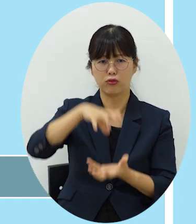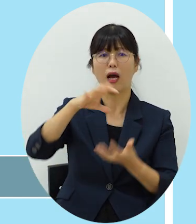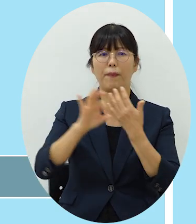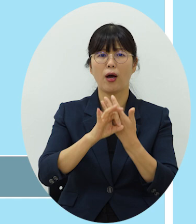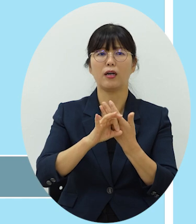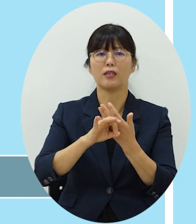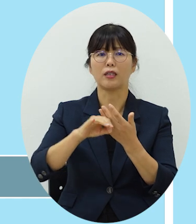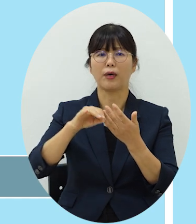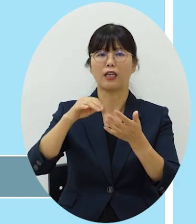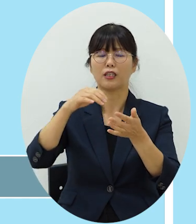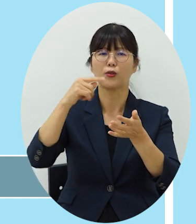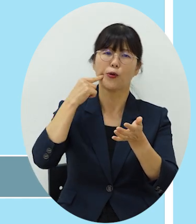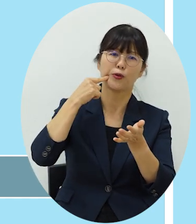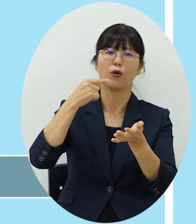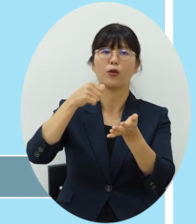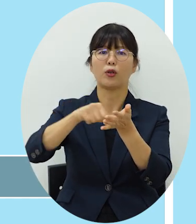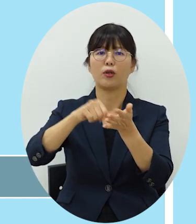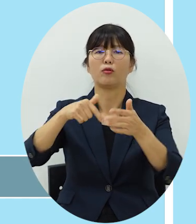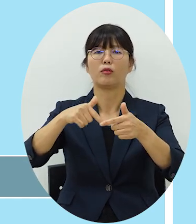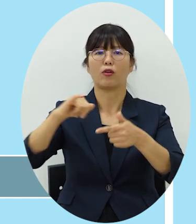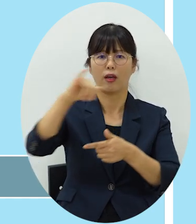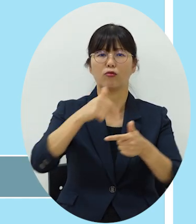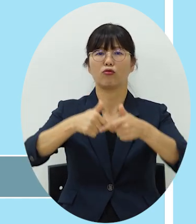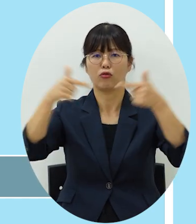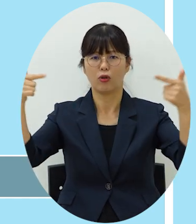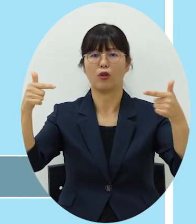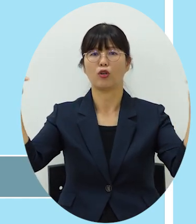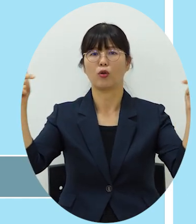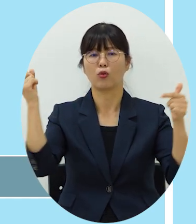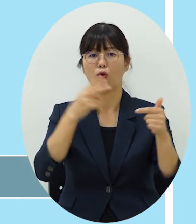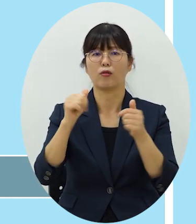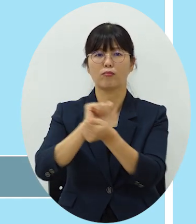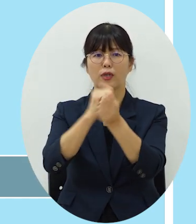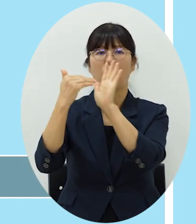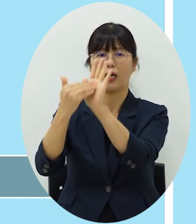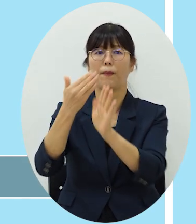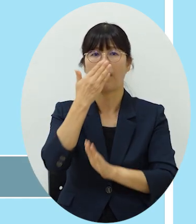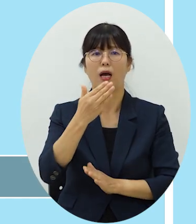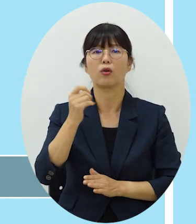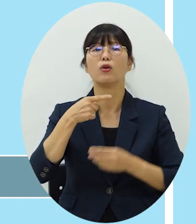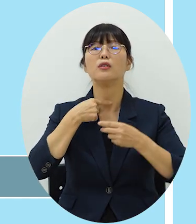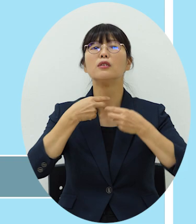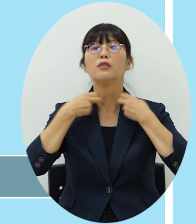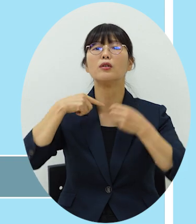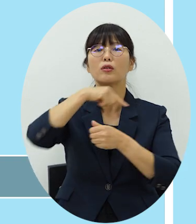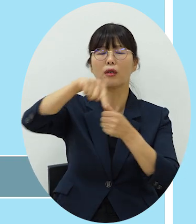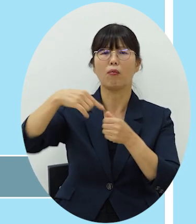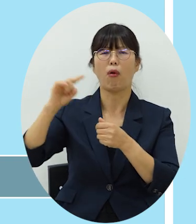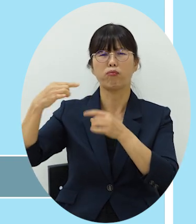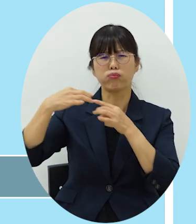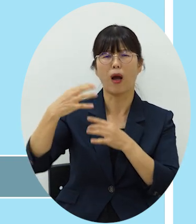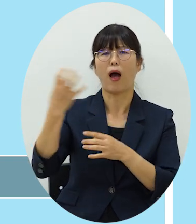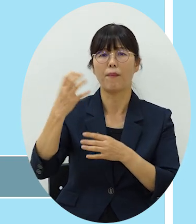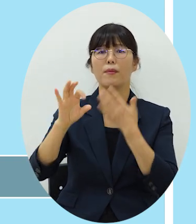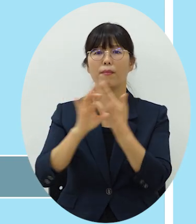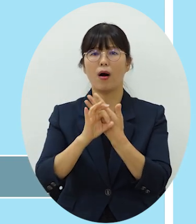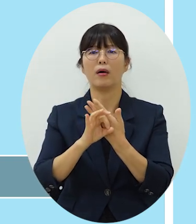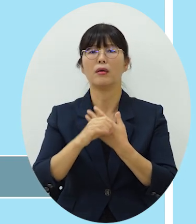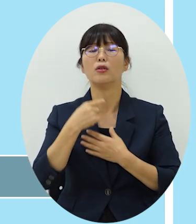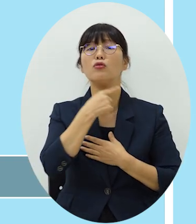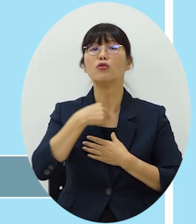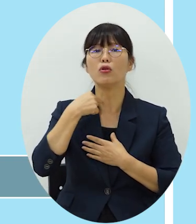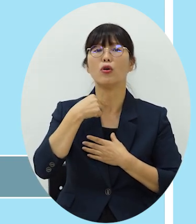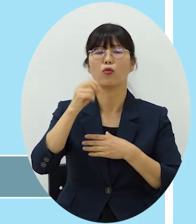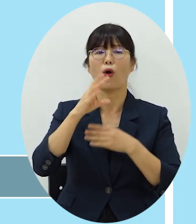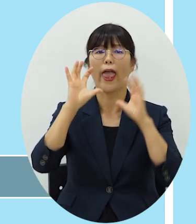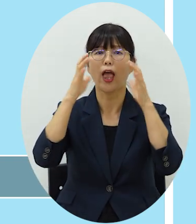횟수를 늘려 세균 번식의 가능성을 줄이도록 합니다. 기관절개관 주위 피부를 자극하면 기관절개관 주변으로